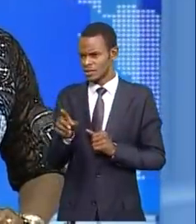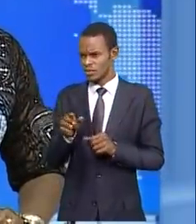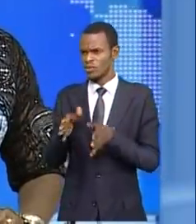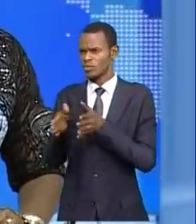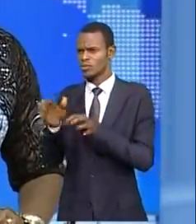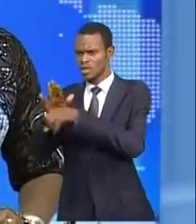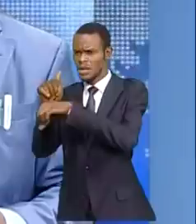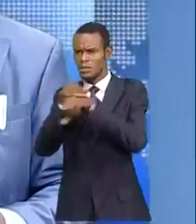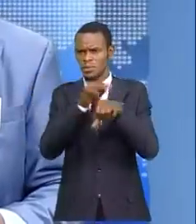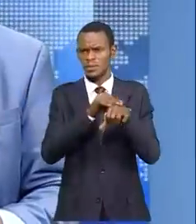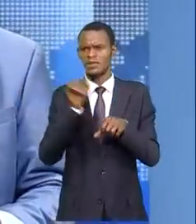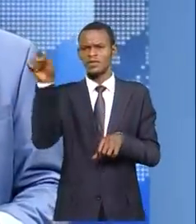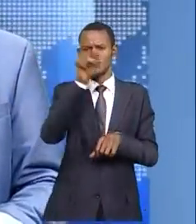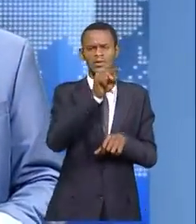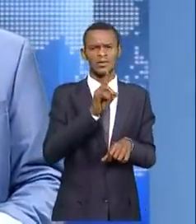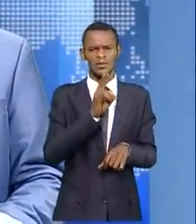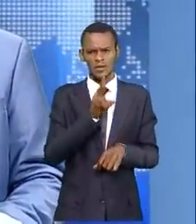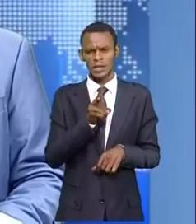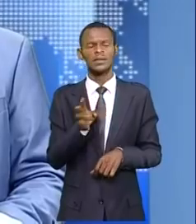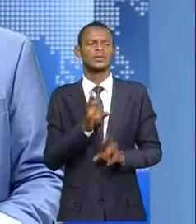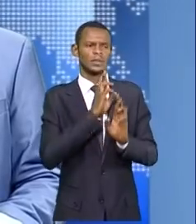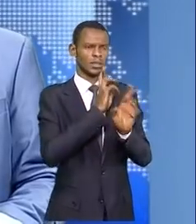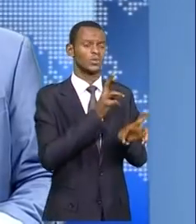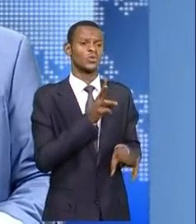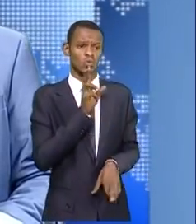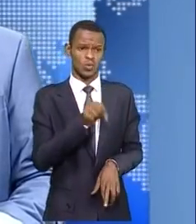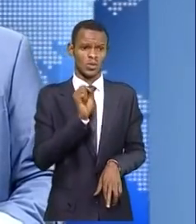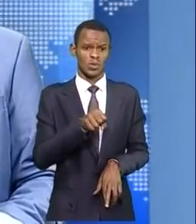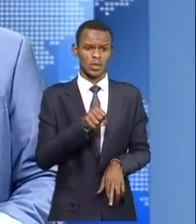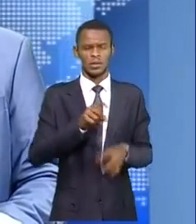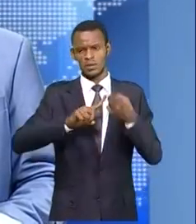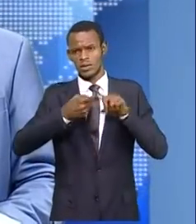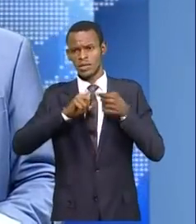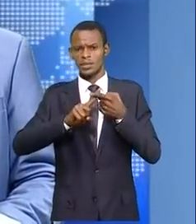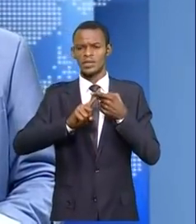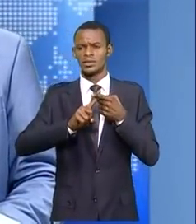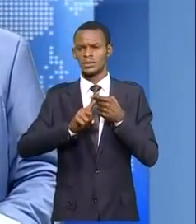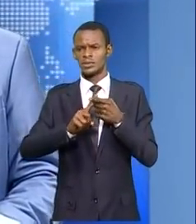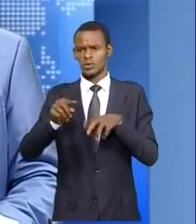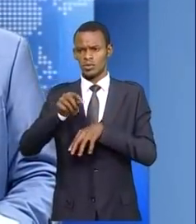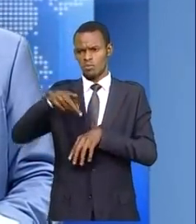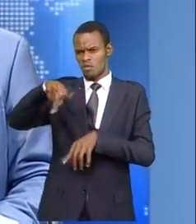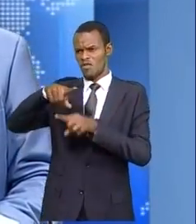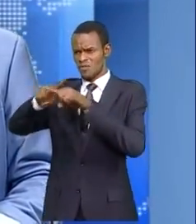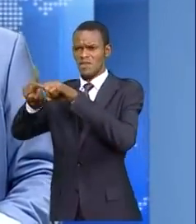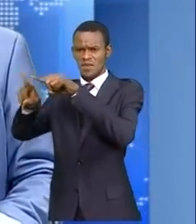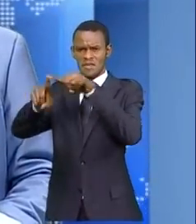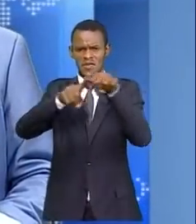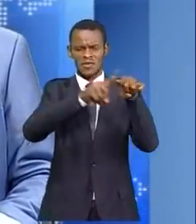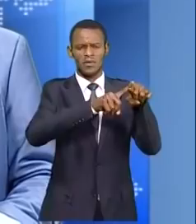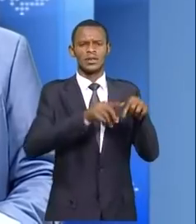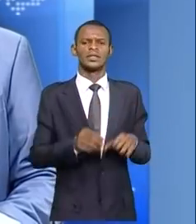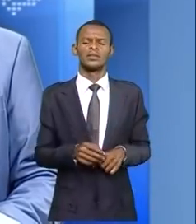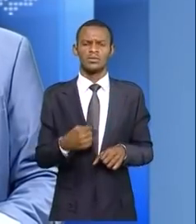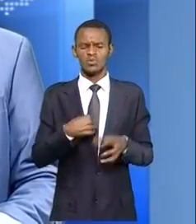si tous nos collègues qui sont encore à l'intérieur je confirme que les billets sont disponibles pour